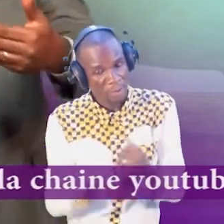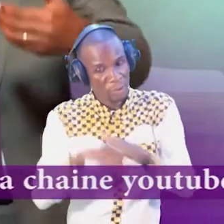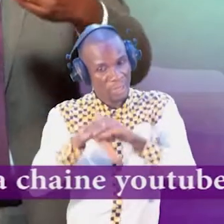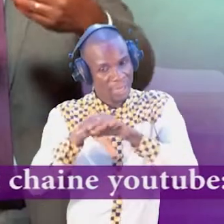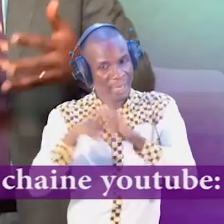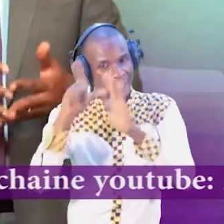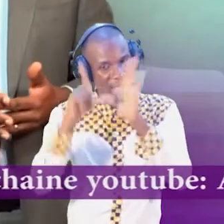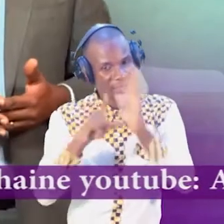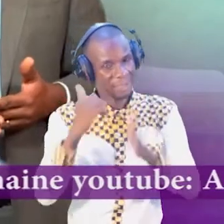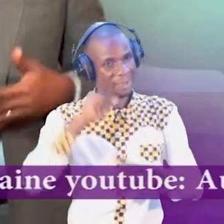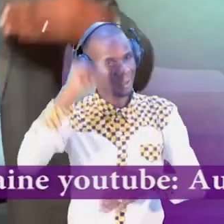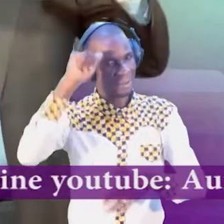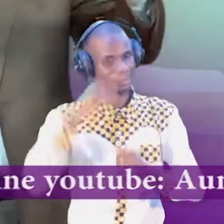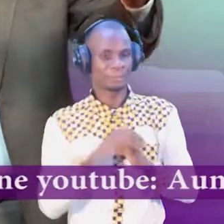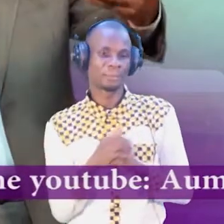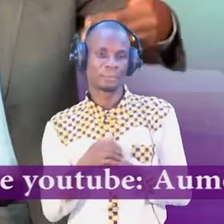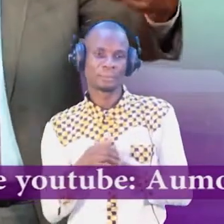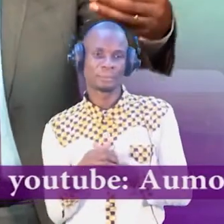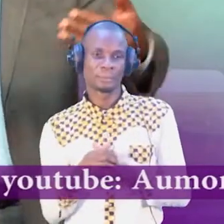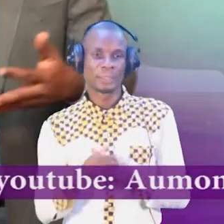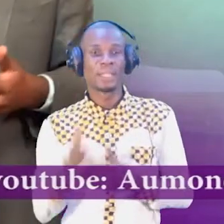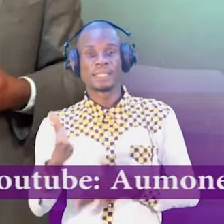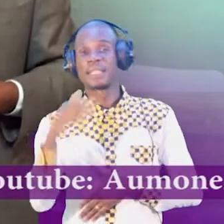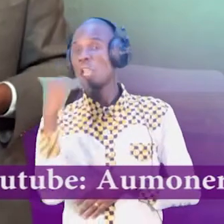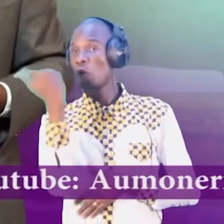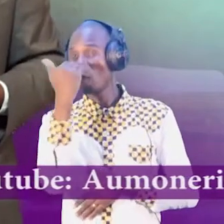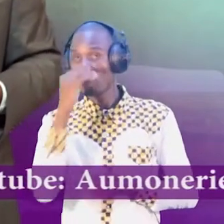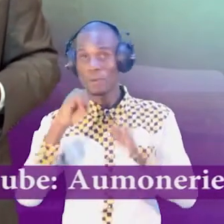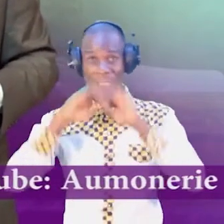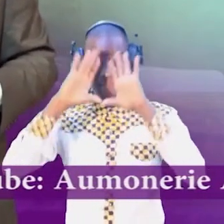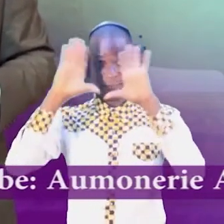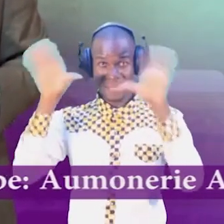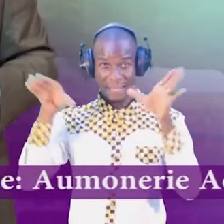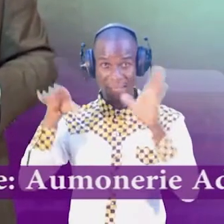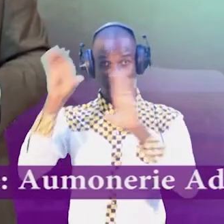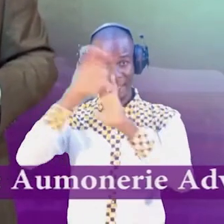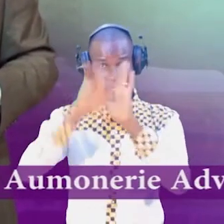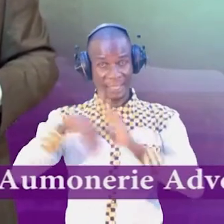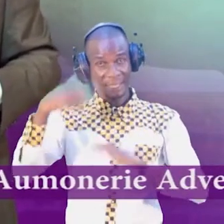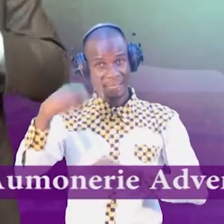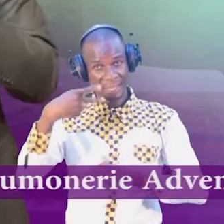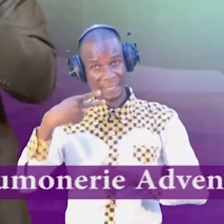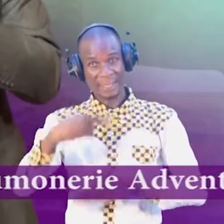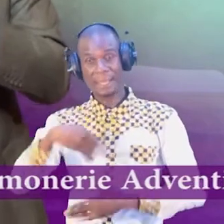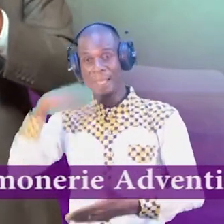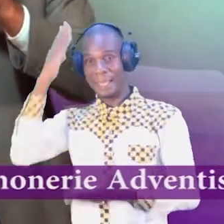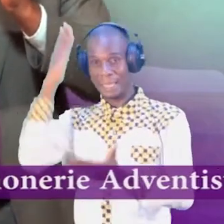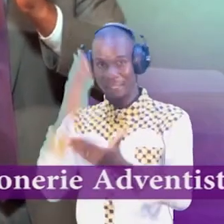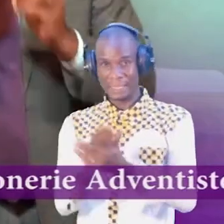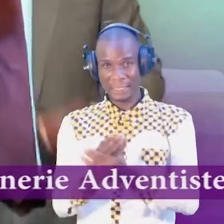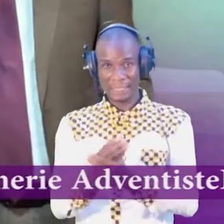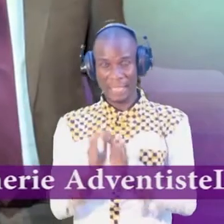ye, kasi azali mpe kolakisa bolamu na ye na bileko na bileko ya baye bazali kobatela mibeko na